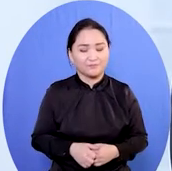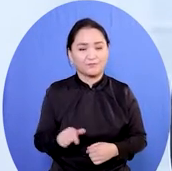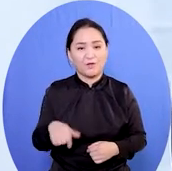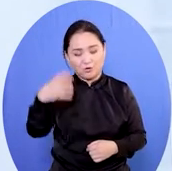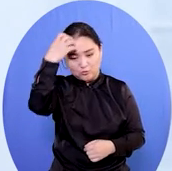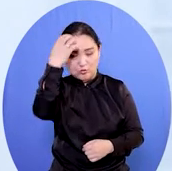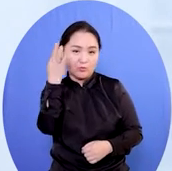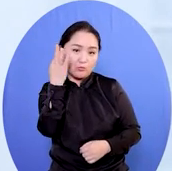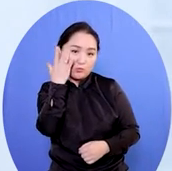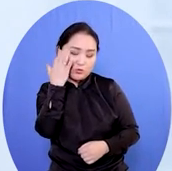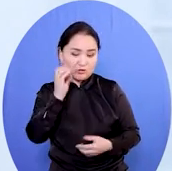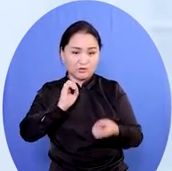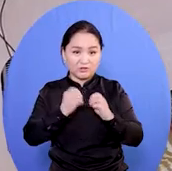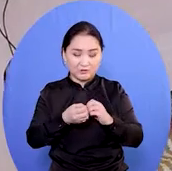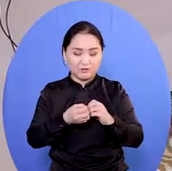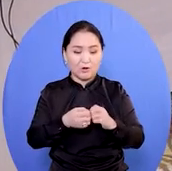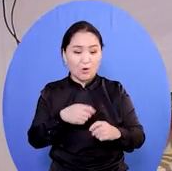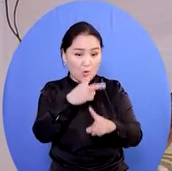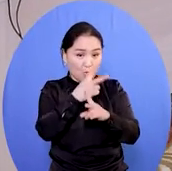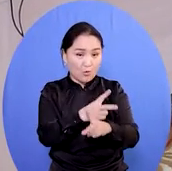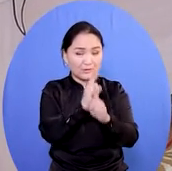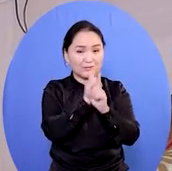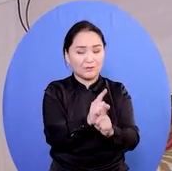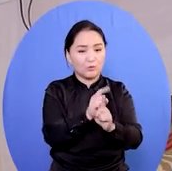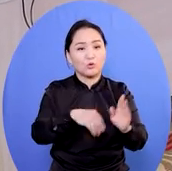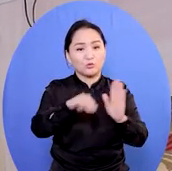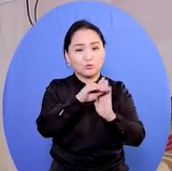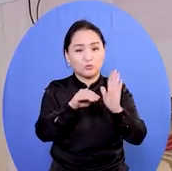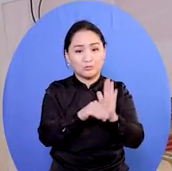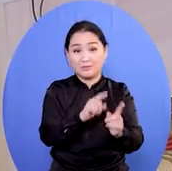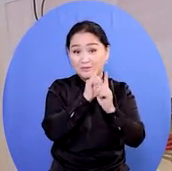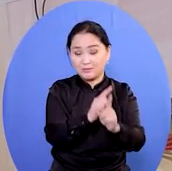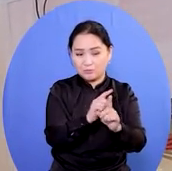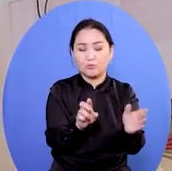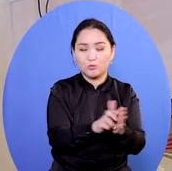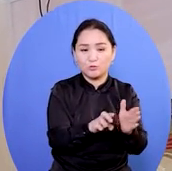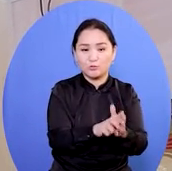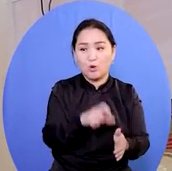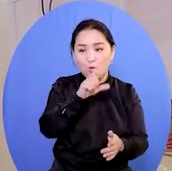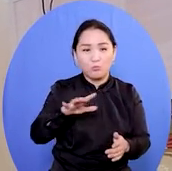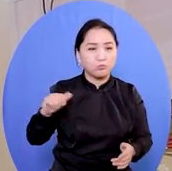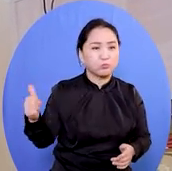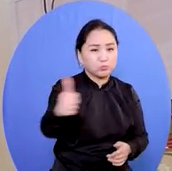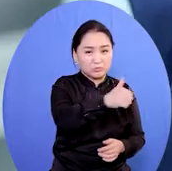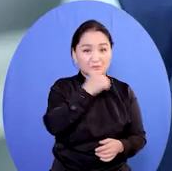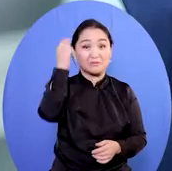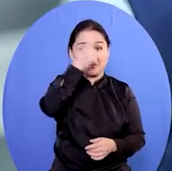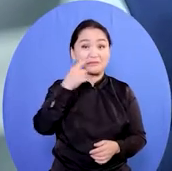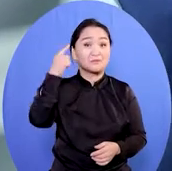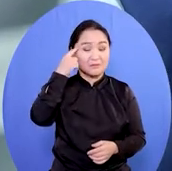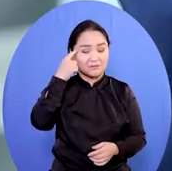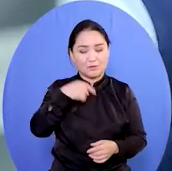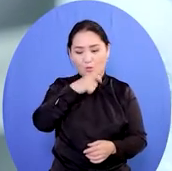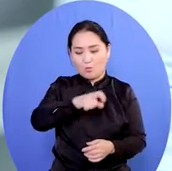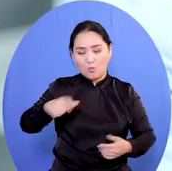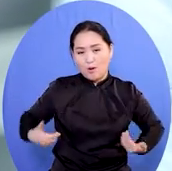одоо төрийн бодлогыг хэрэгжүүлэхдээ бид нар хуулийн дагуу яг журмын дагуу хэрэгжүүлэх боломж нь илүү гэсэн. Ягаад гэвэл хүмүүсээ нэг үрчлэн танина.